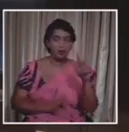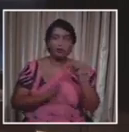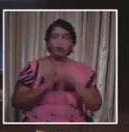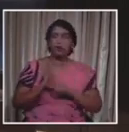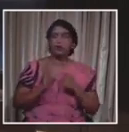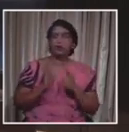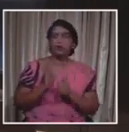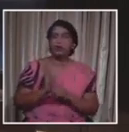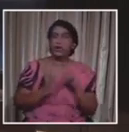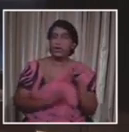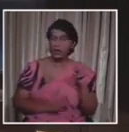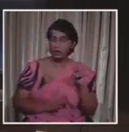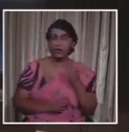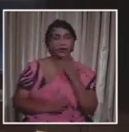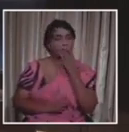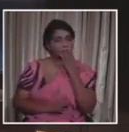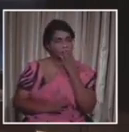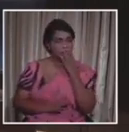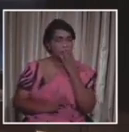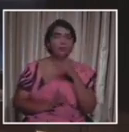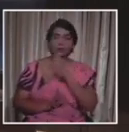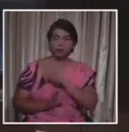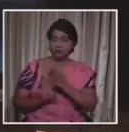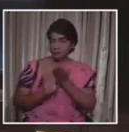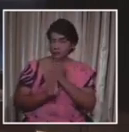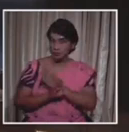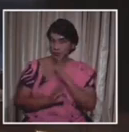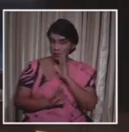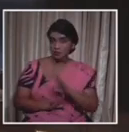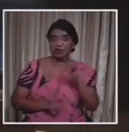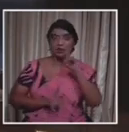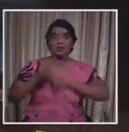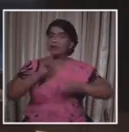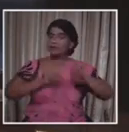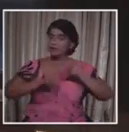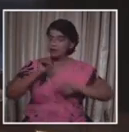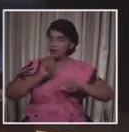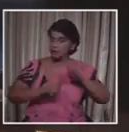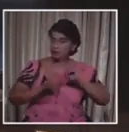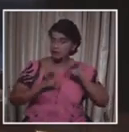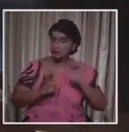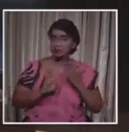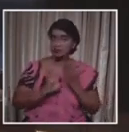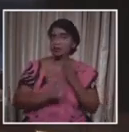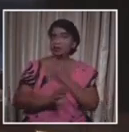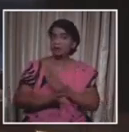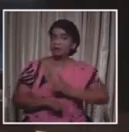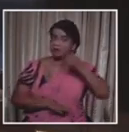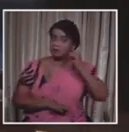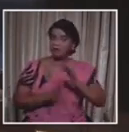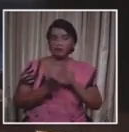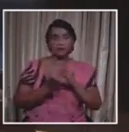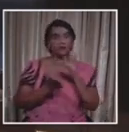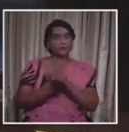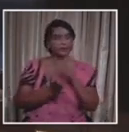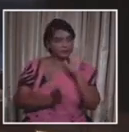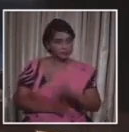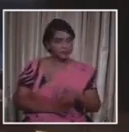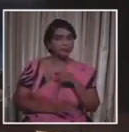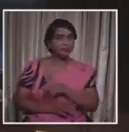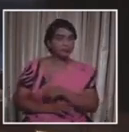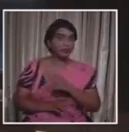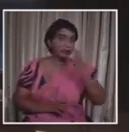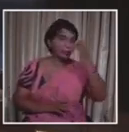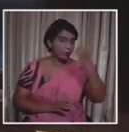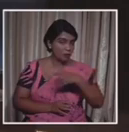මස 11 වැනි සඳුදා පවත්වන ලද රැස්වීමේදී කලින් එකඟ වූ පරිදි එකී